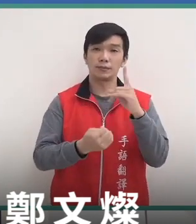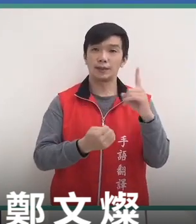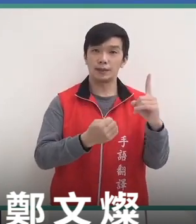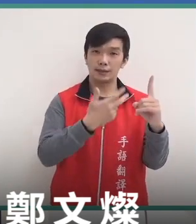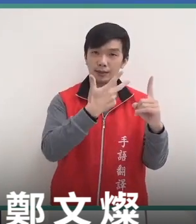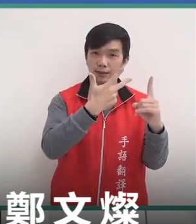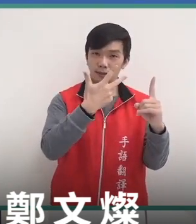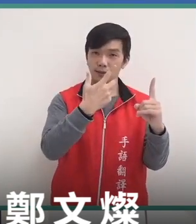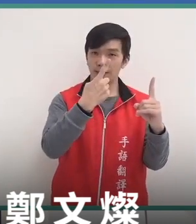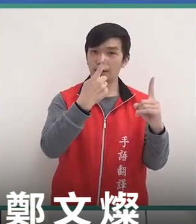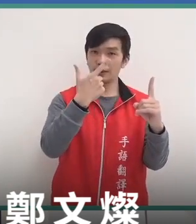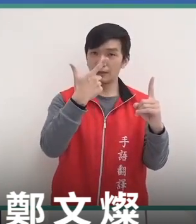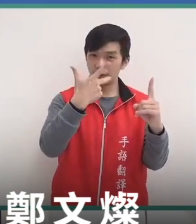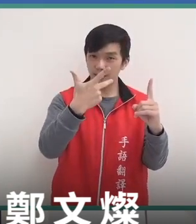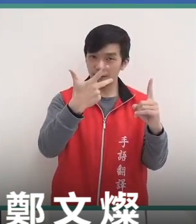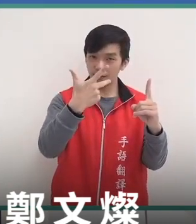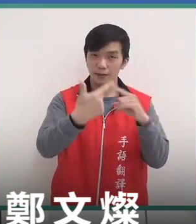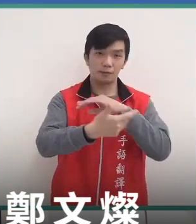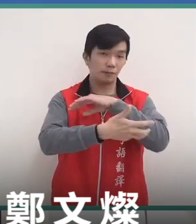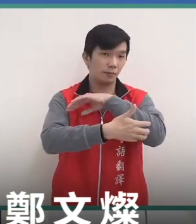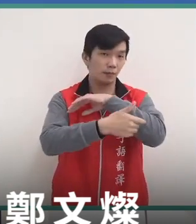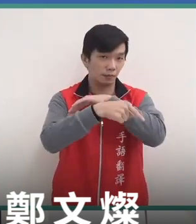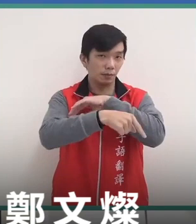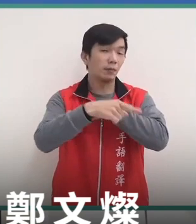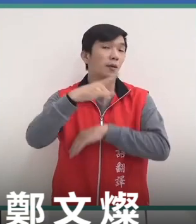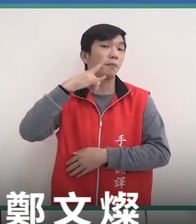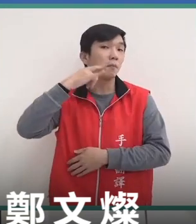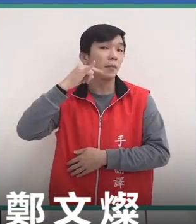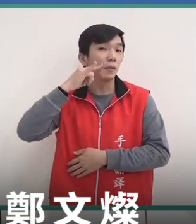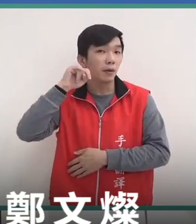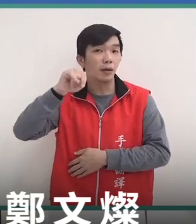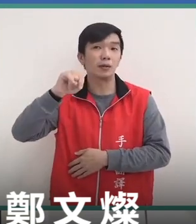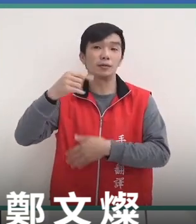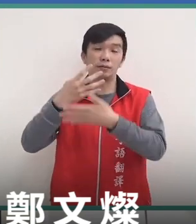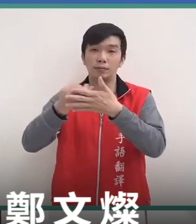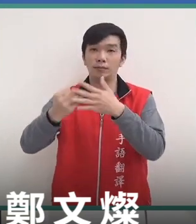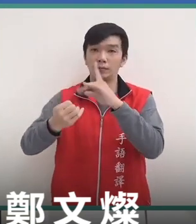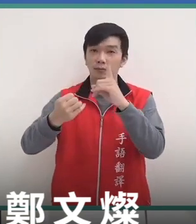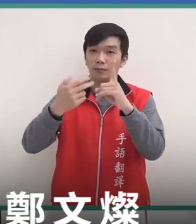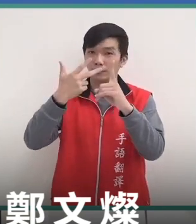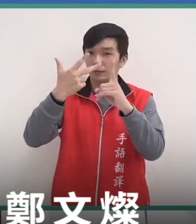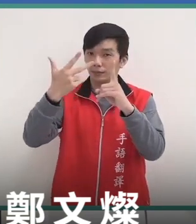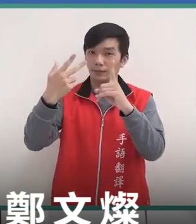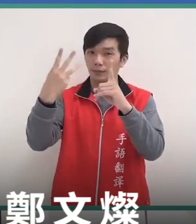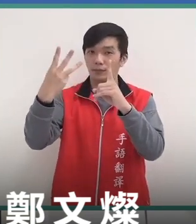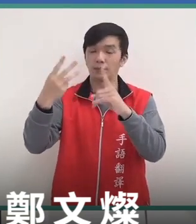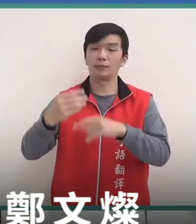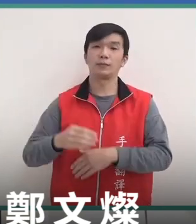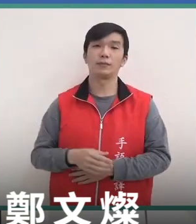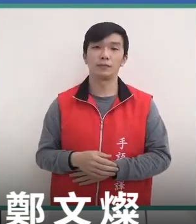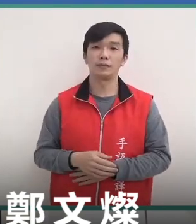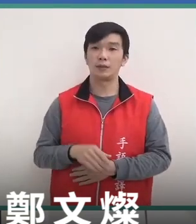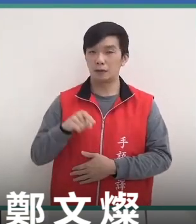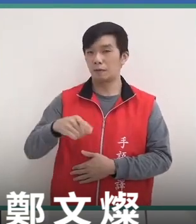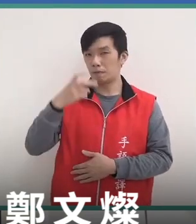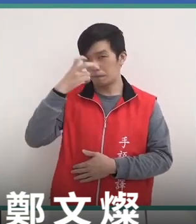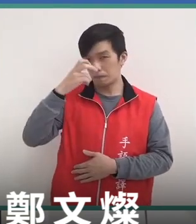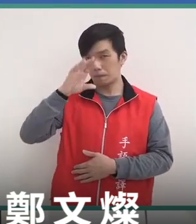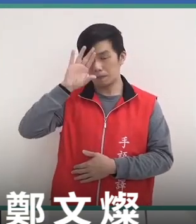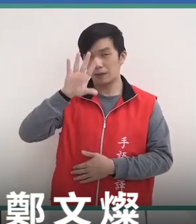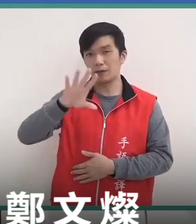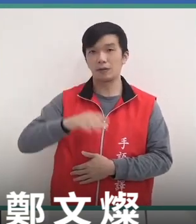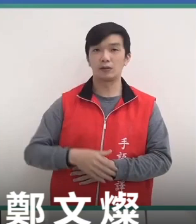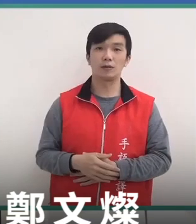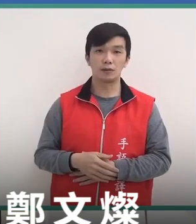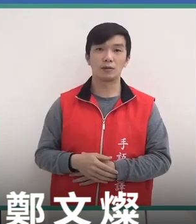母亲确诊，那母亲的部分是17773，那么他的部分